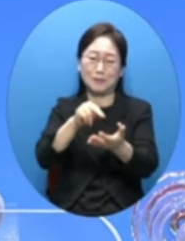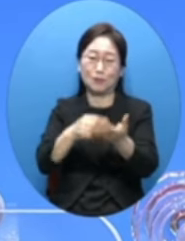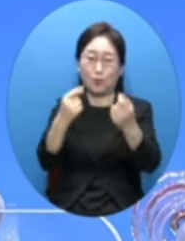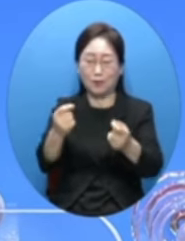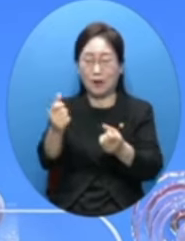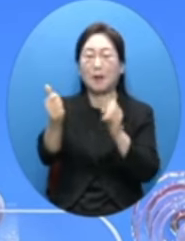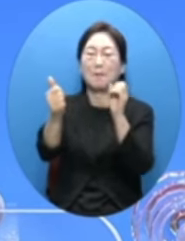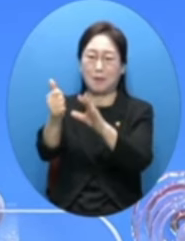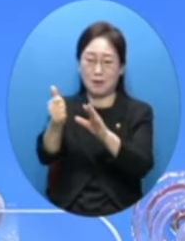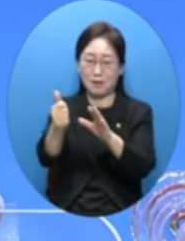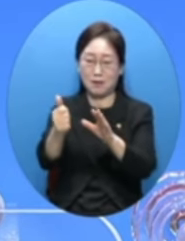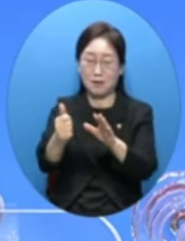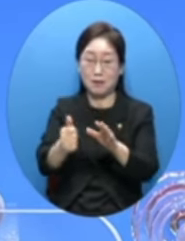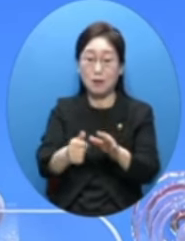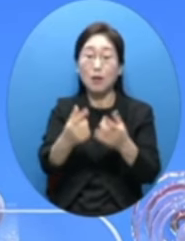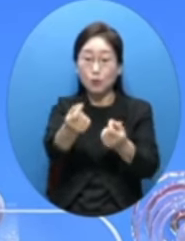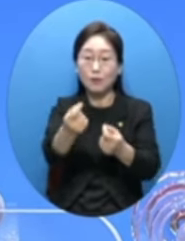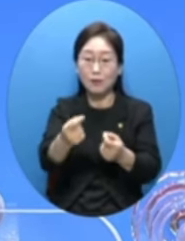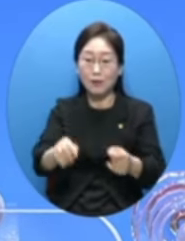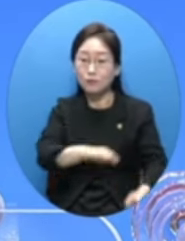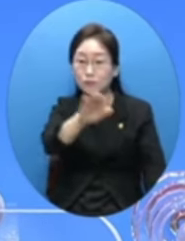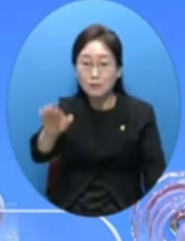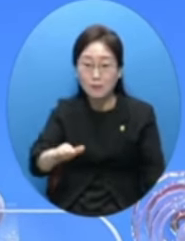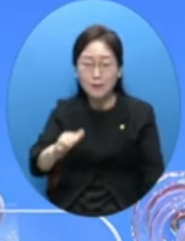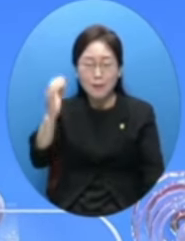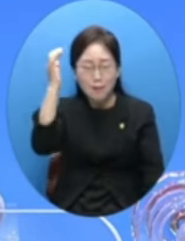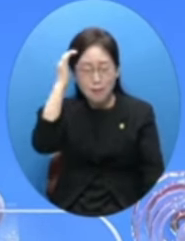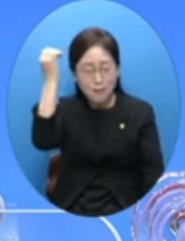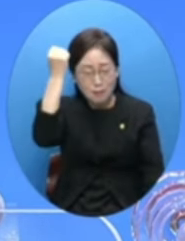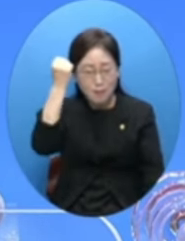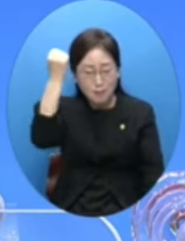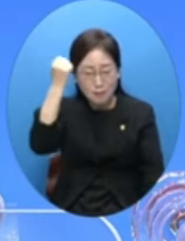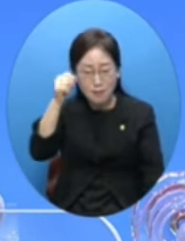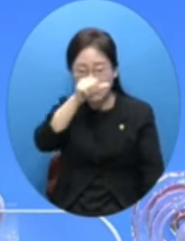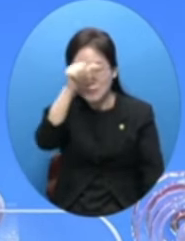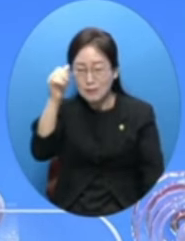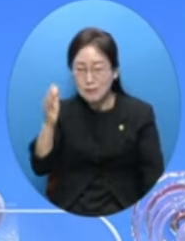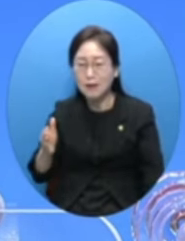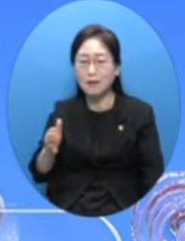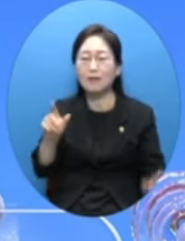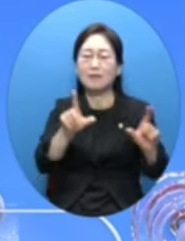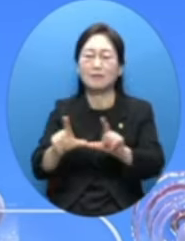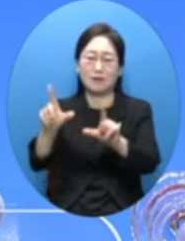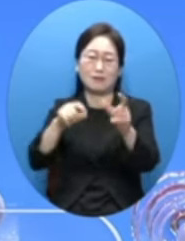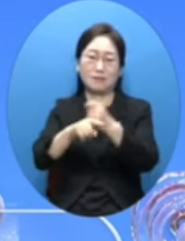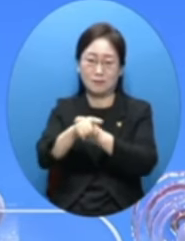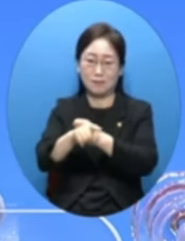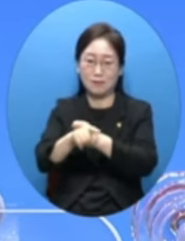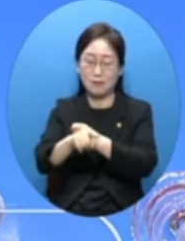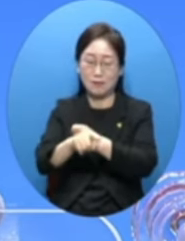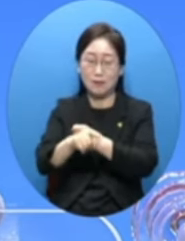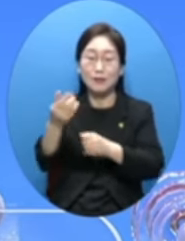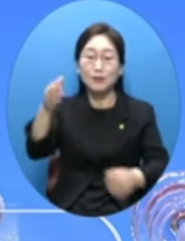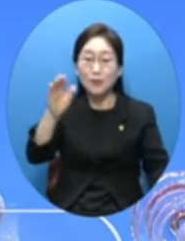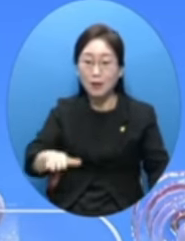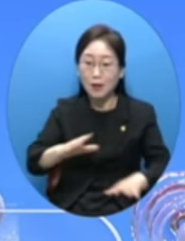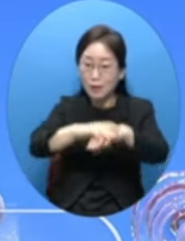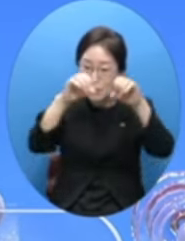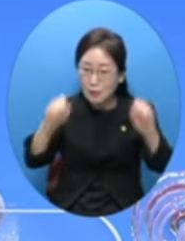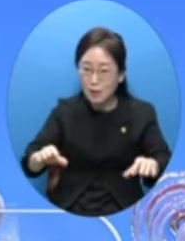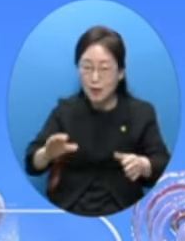이처럼 야곱과 같이 험한 인생길을 우리가 살아가고 있는 것입니다. 그러나 이 인생길을 정말 헛되이 보내지